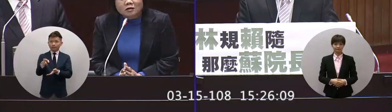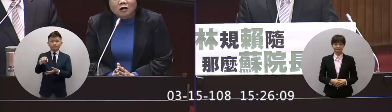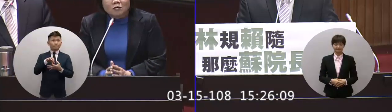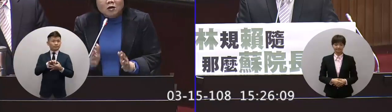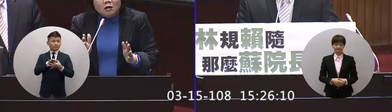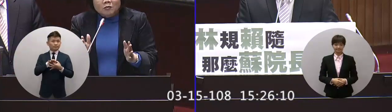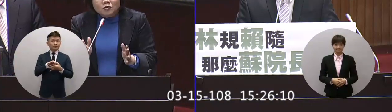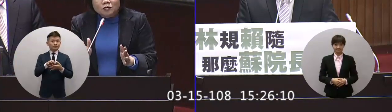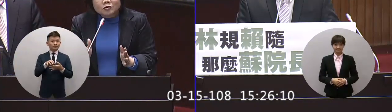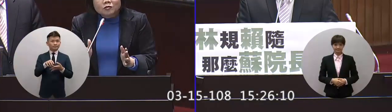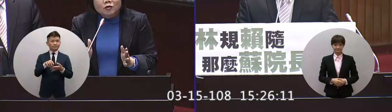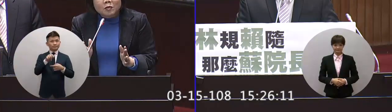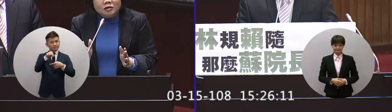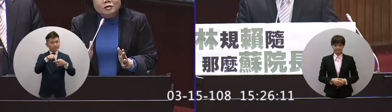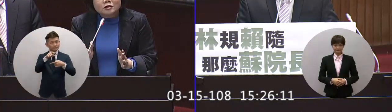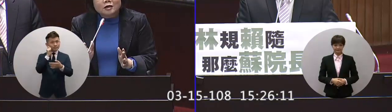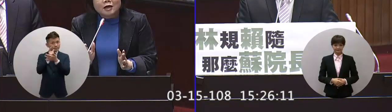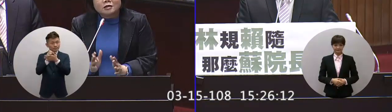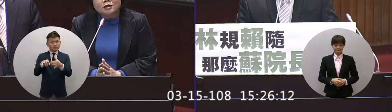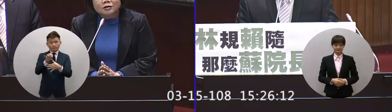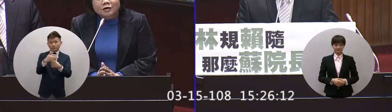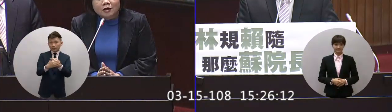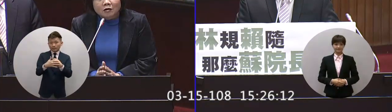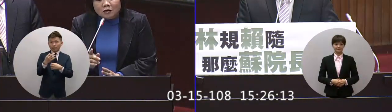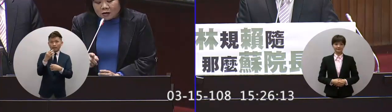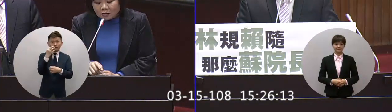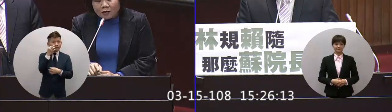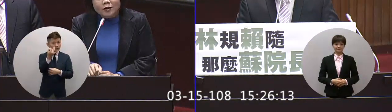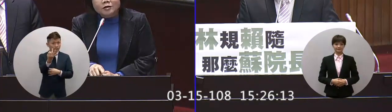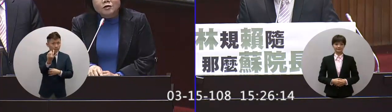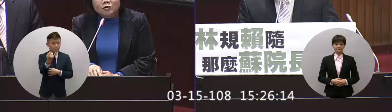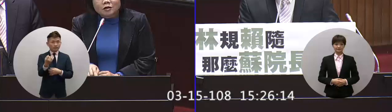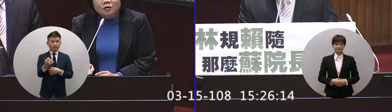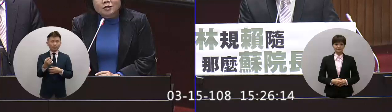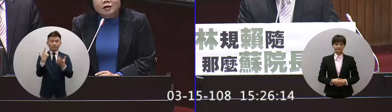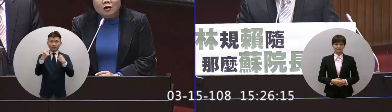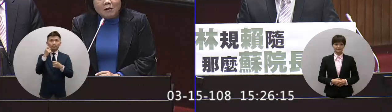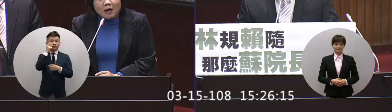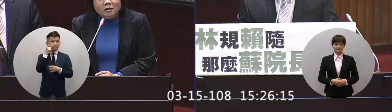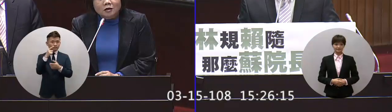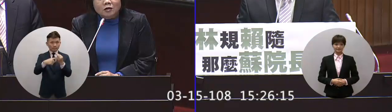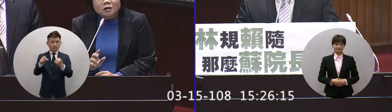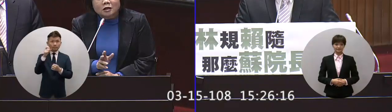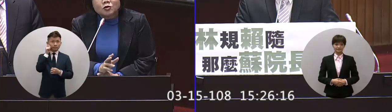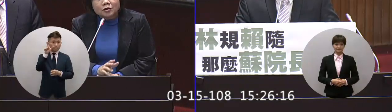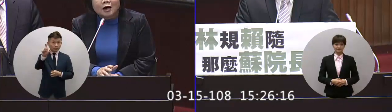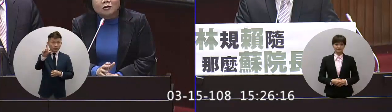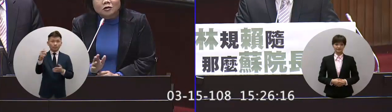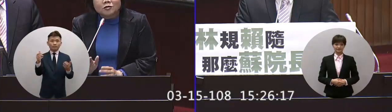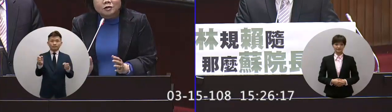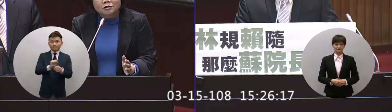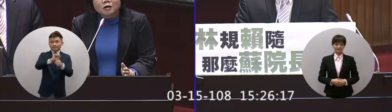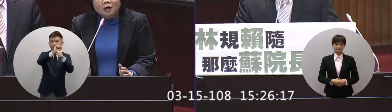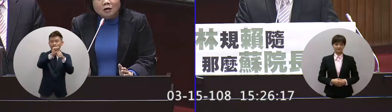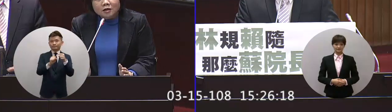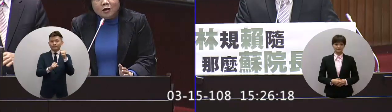关心的这个平均月投保薪资那个采集年间哈，那原来是60个月，现在到180个月，这的确了